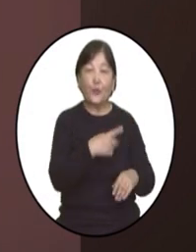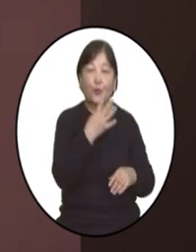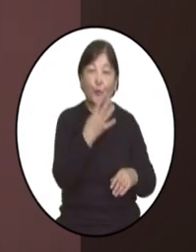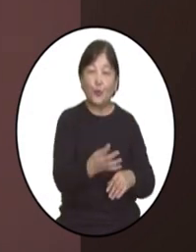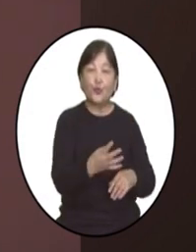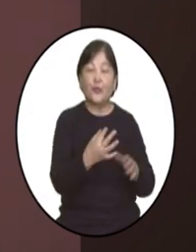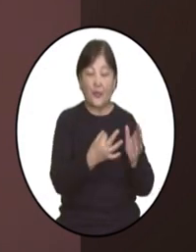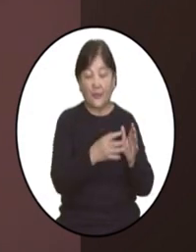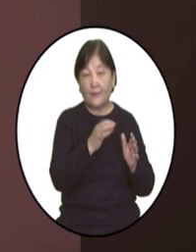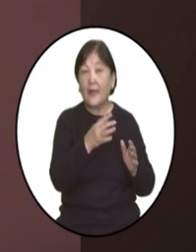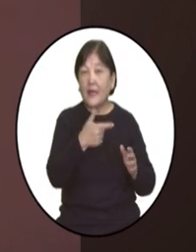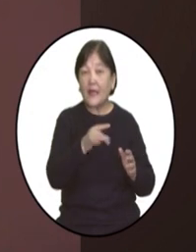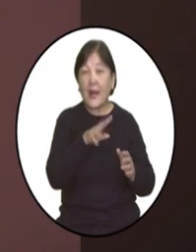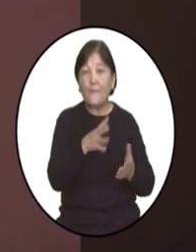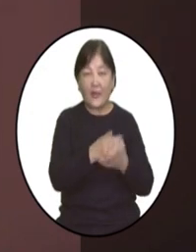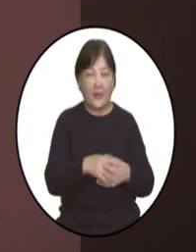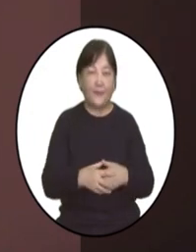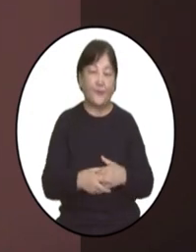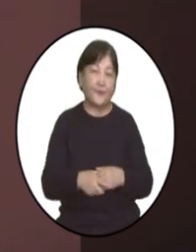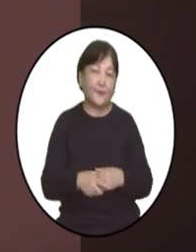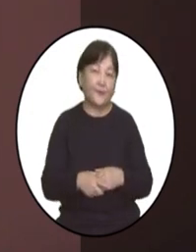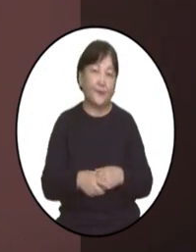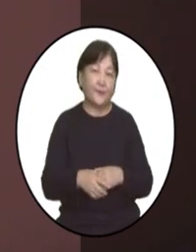10,000-8,488 грамм бахна.